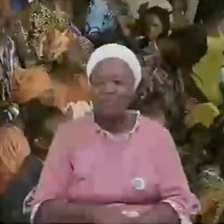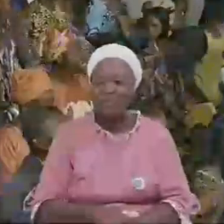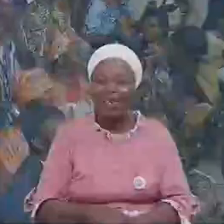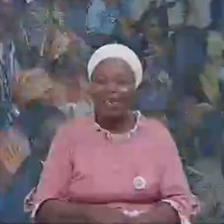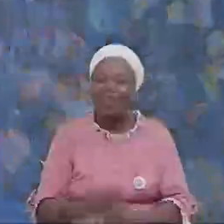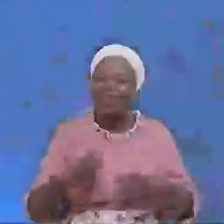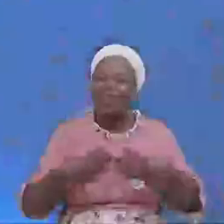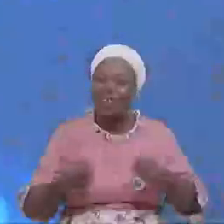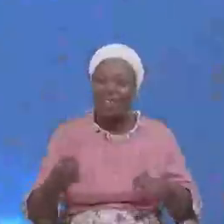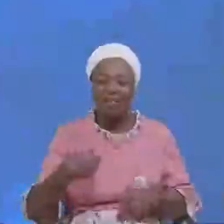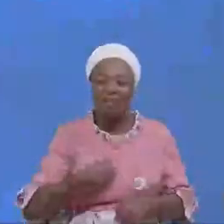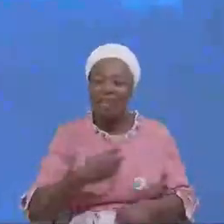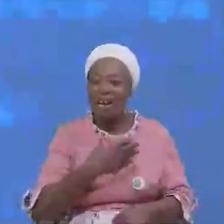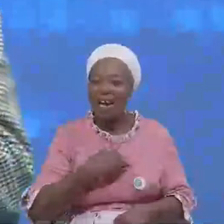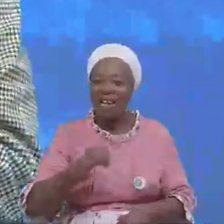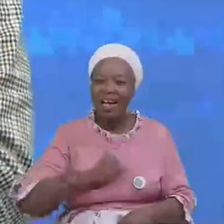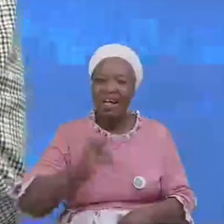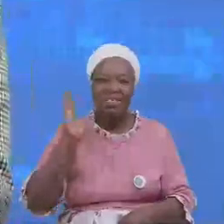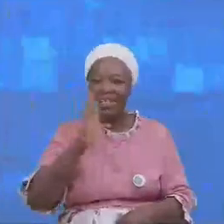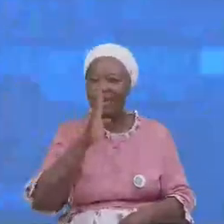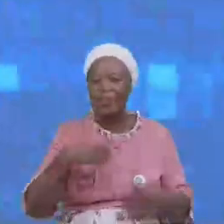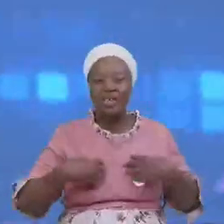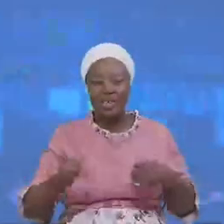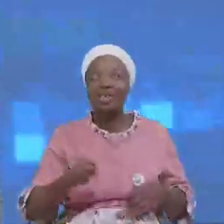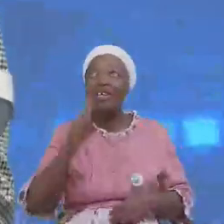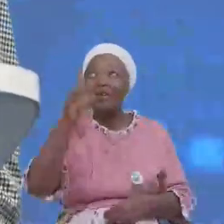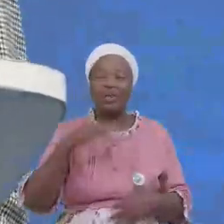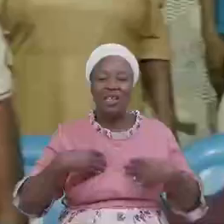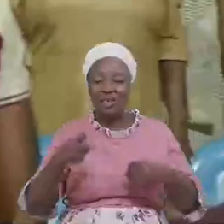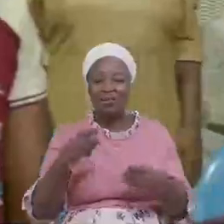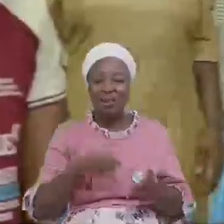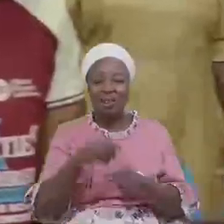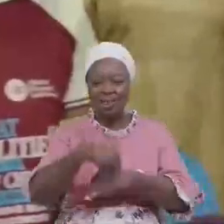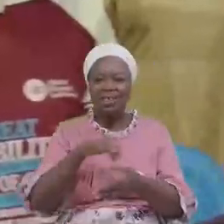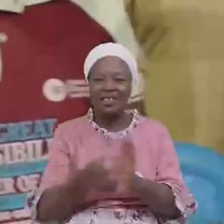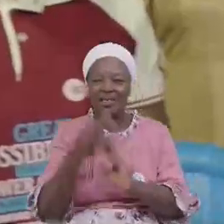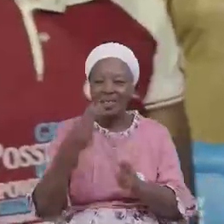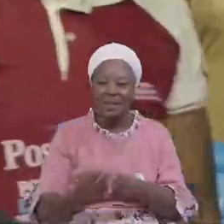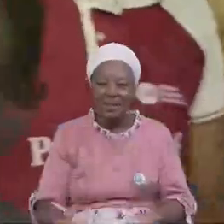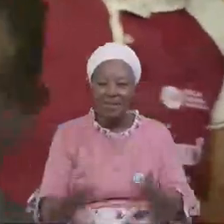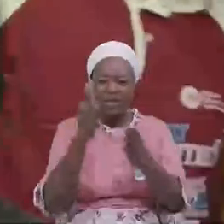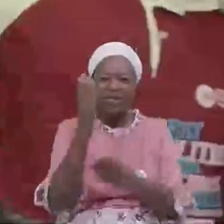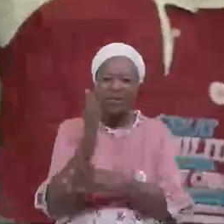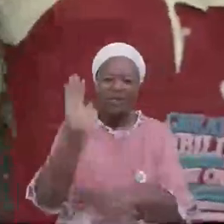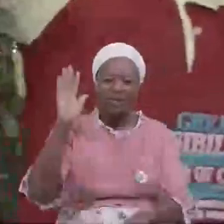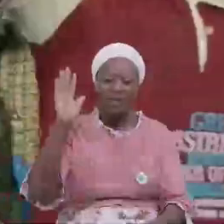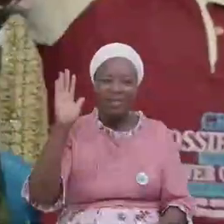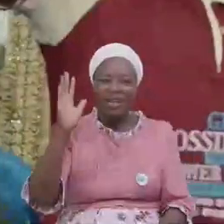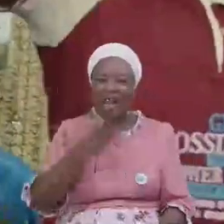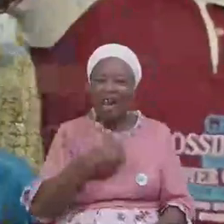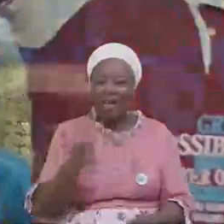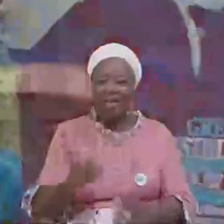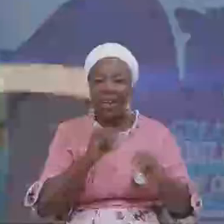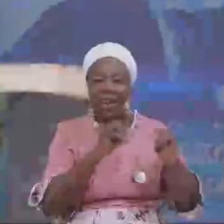Guéris-moi et je serai guéri. Il va te guérir ce soir. Lève ta main et